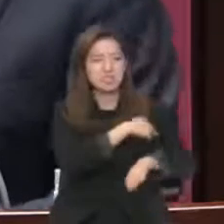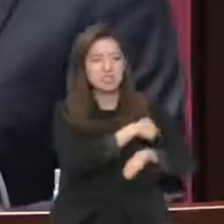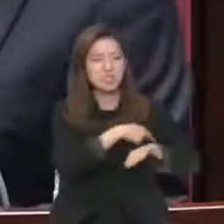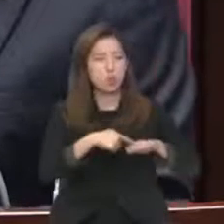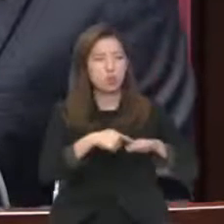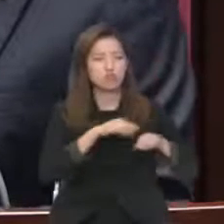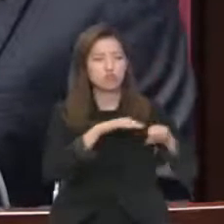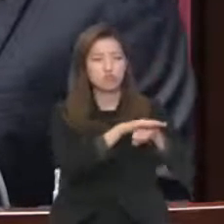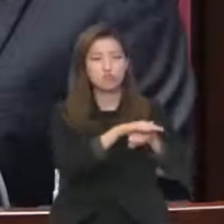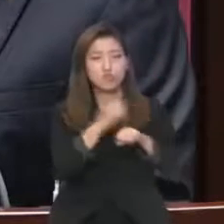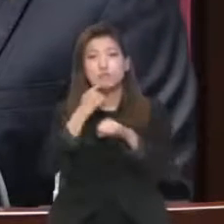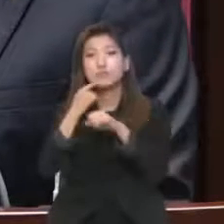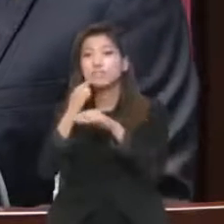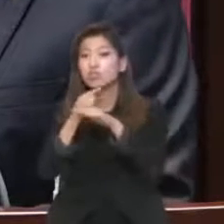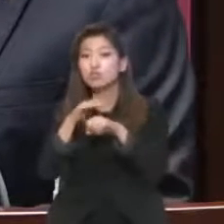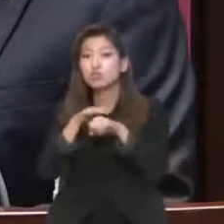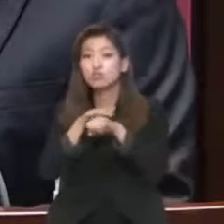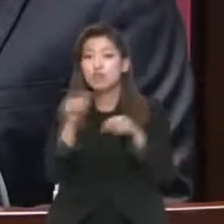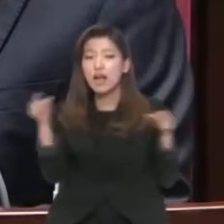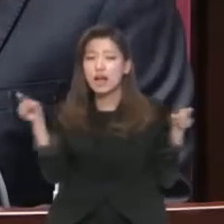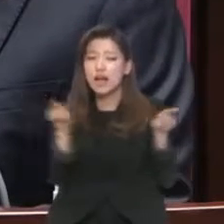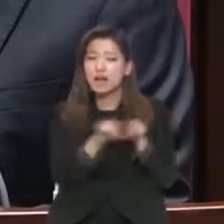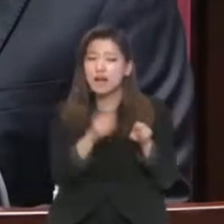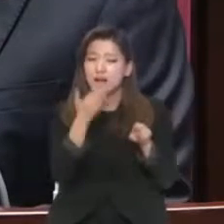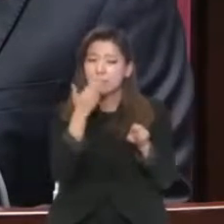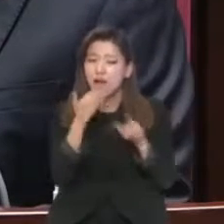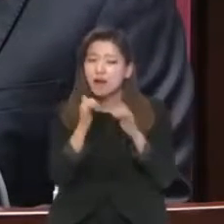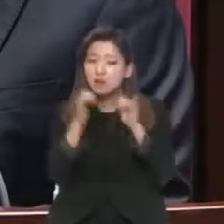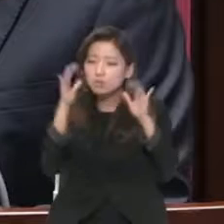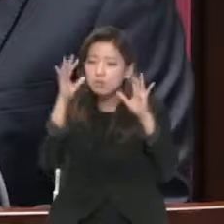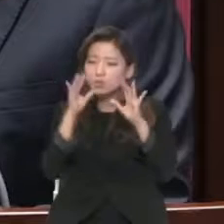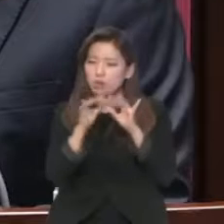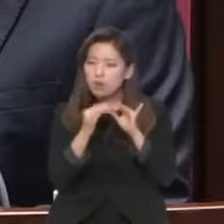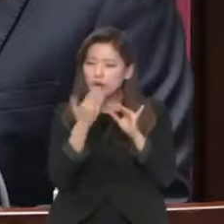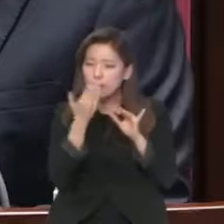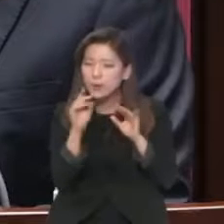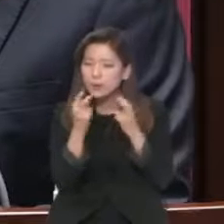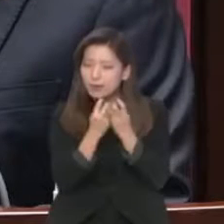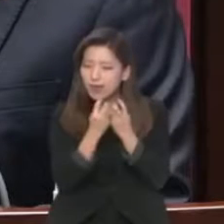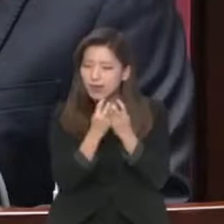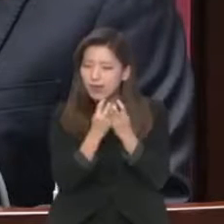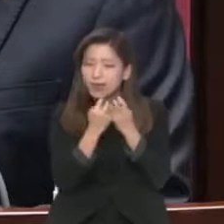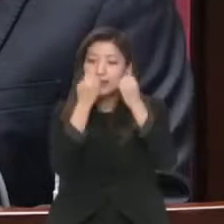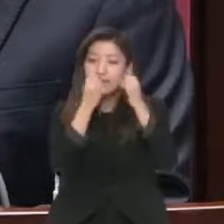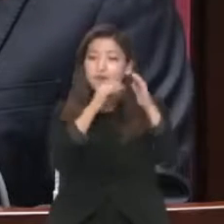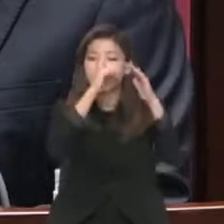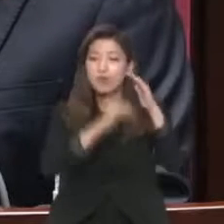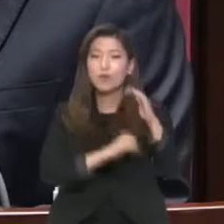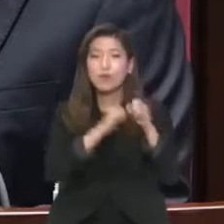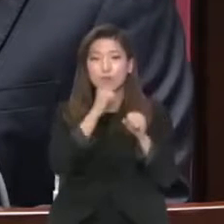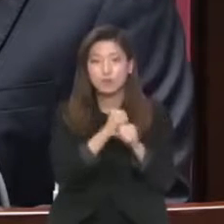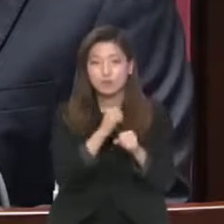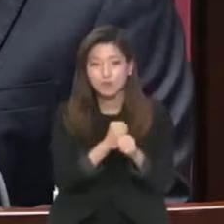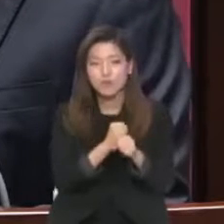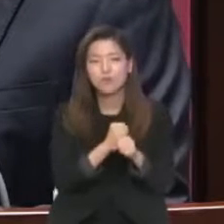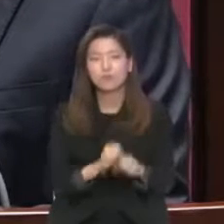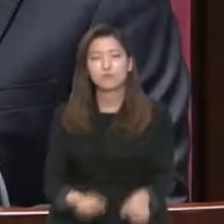균형을 어떻게 찾으면서 국민적 공감대를 확보할 것인가 이런 측면에서 새롭게 또 설계되고